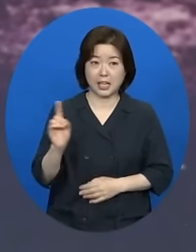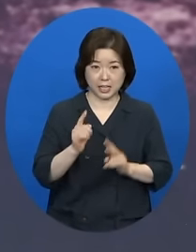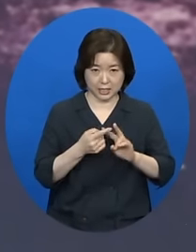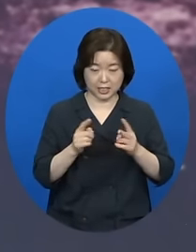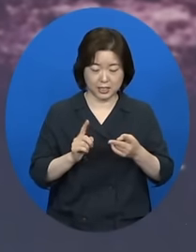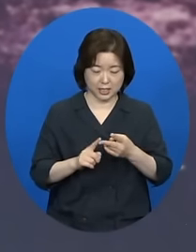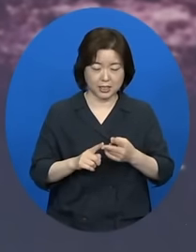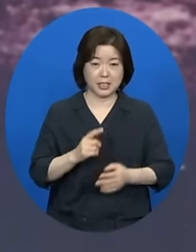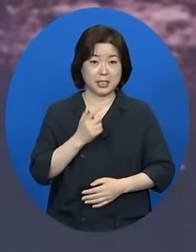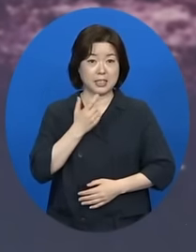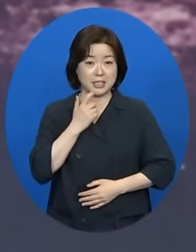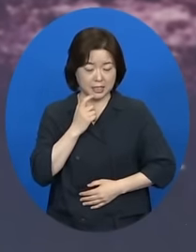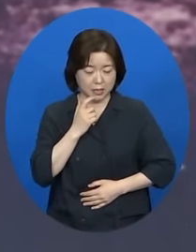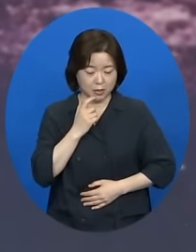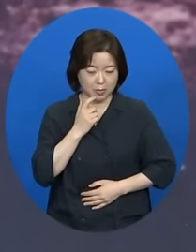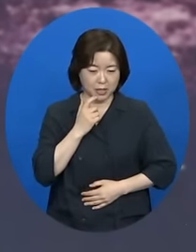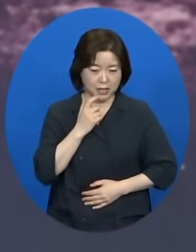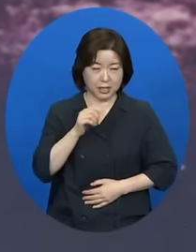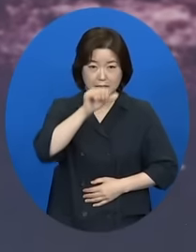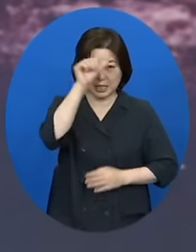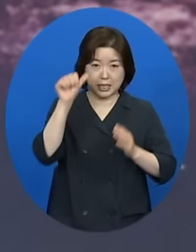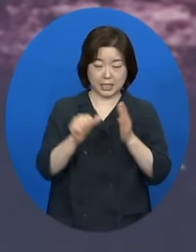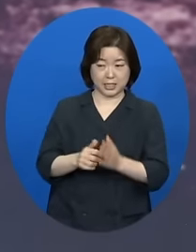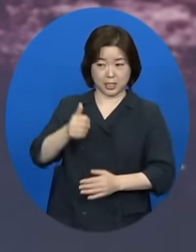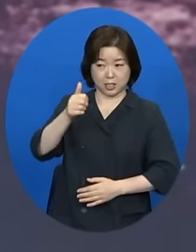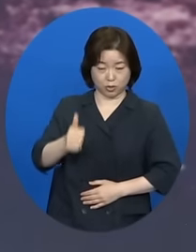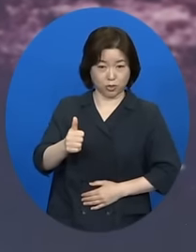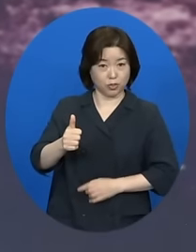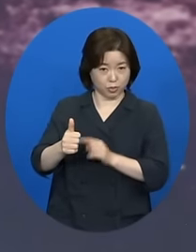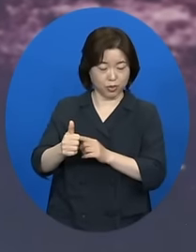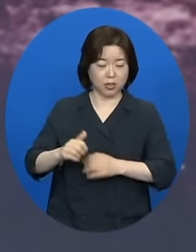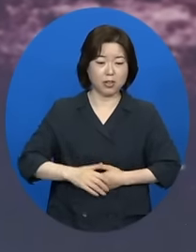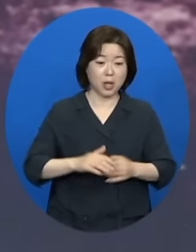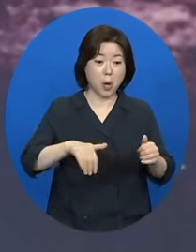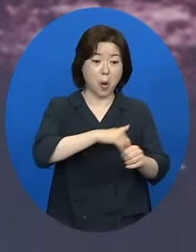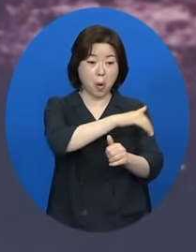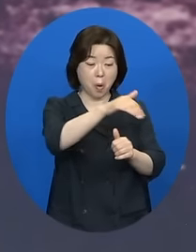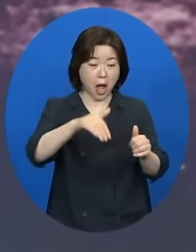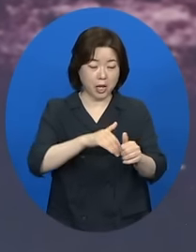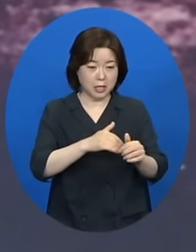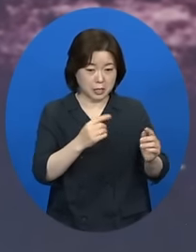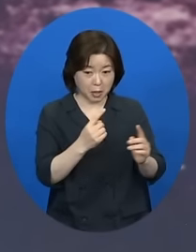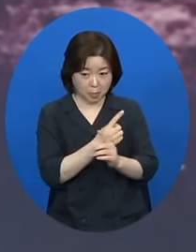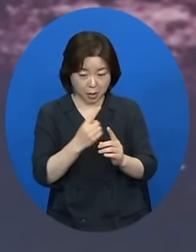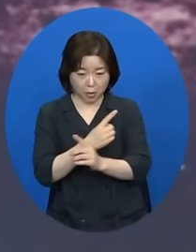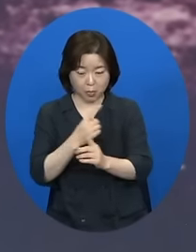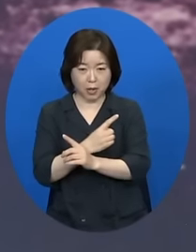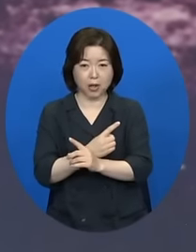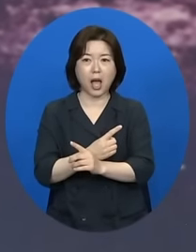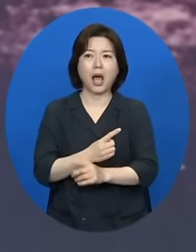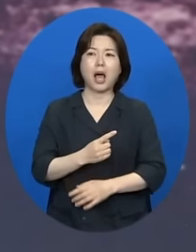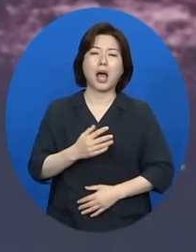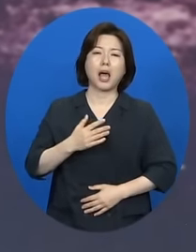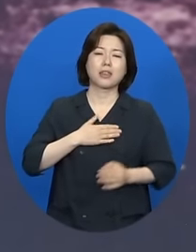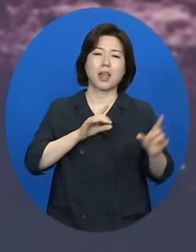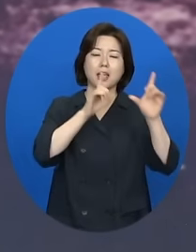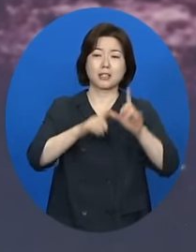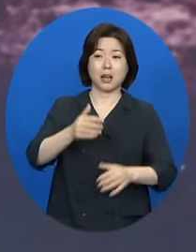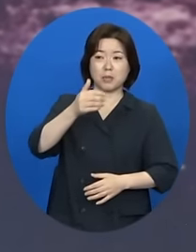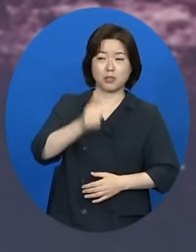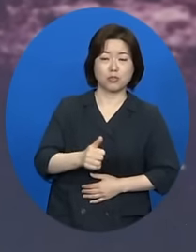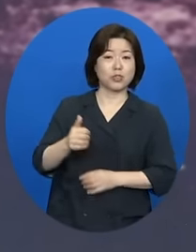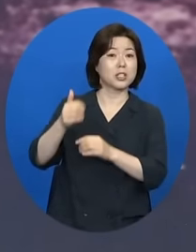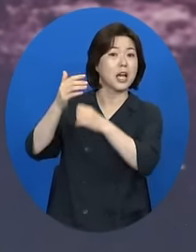야곱의 인생의 주어는 이런 환경 속에서 다듬어지면서 하나님으로 바뀌어가고 하나님은 그의 삶에